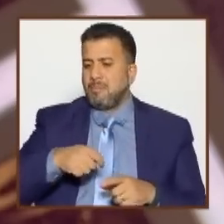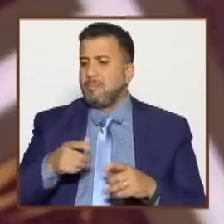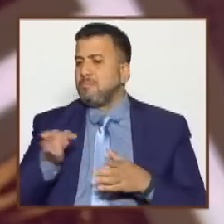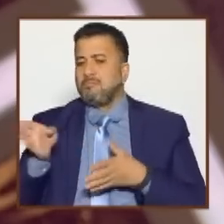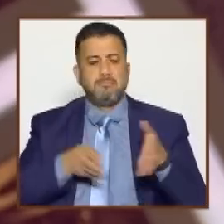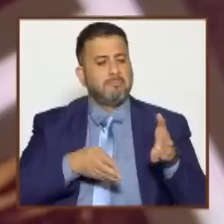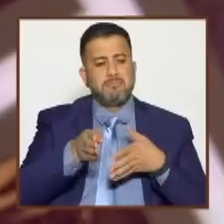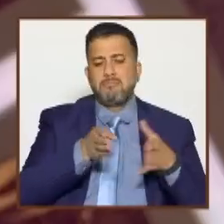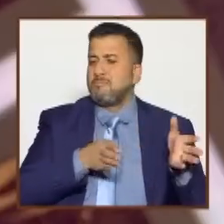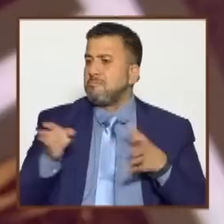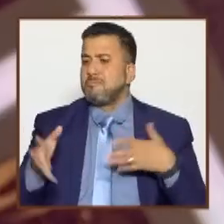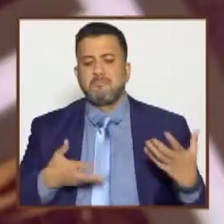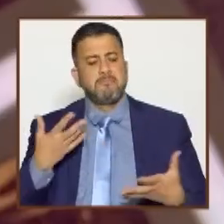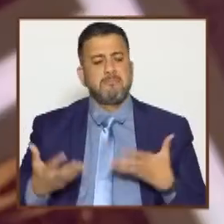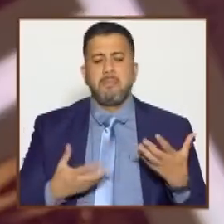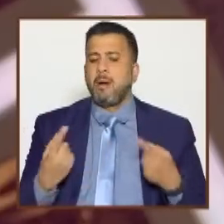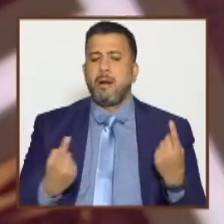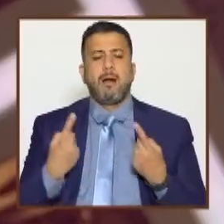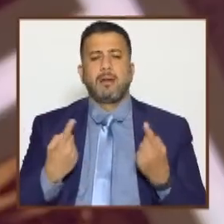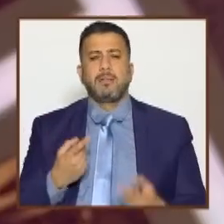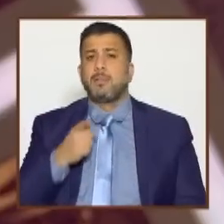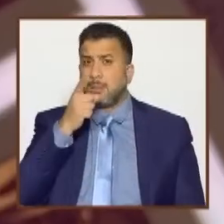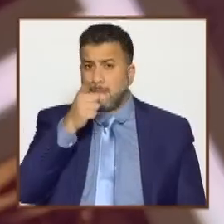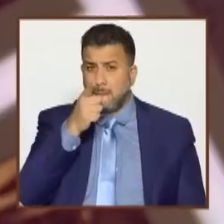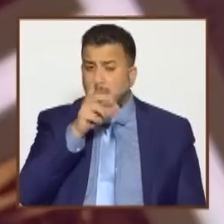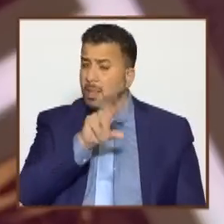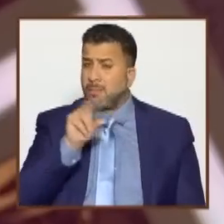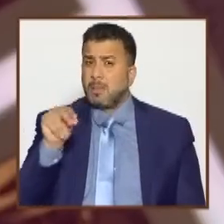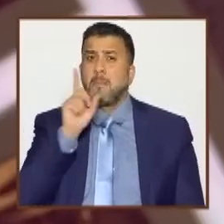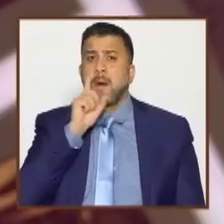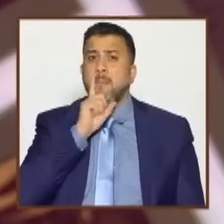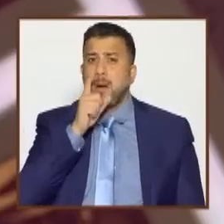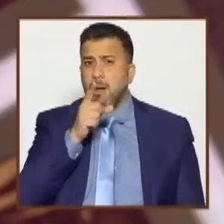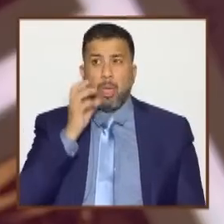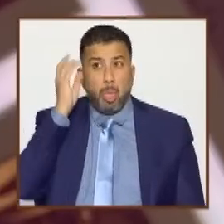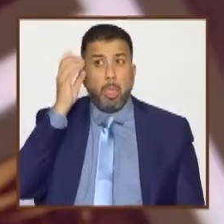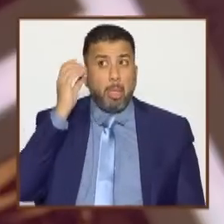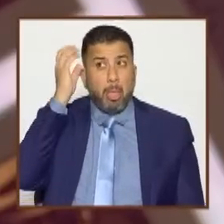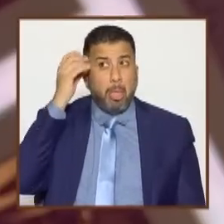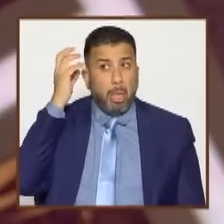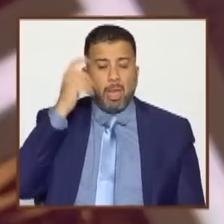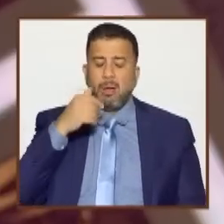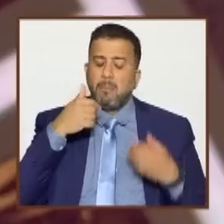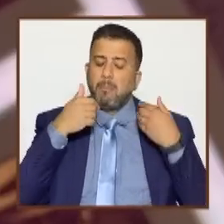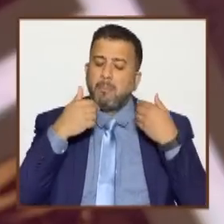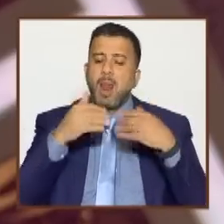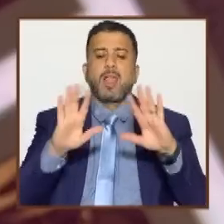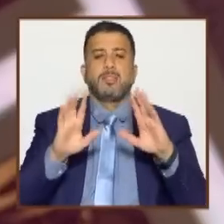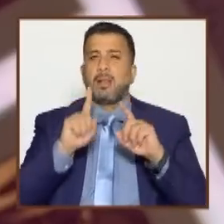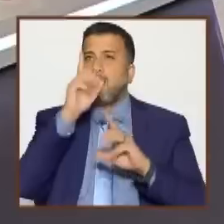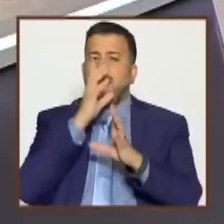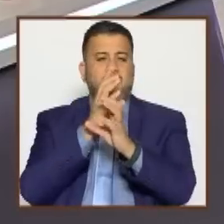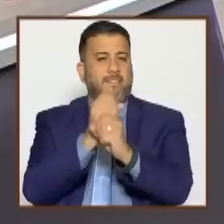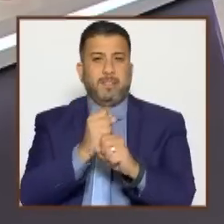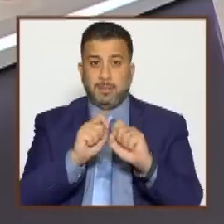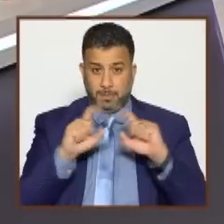الصالون، الصالة، تدخل كذا، ما عندها أي مشكلة. فكوني مثل والدتك، بارك الله فيك، أسأل الله تعالى أن يمن عليك بالعافية.